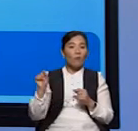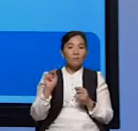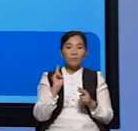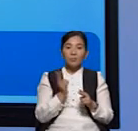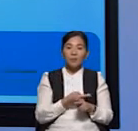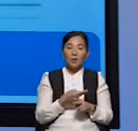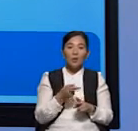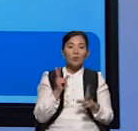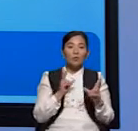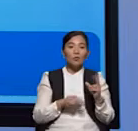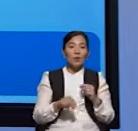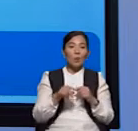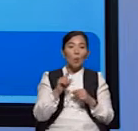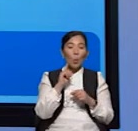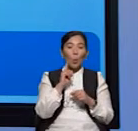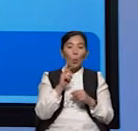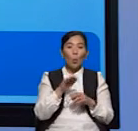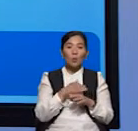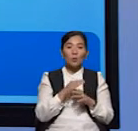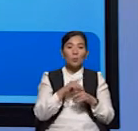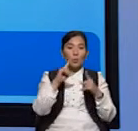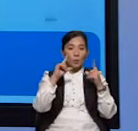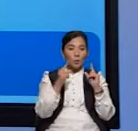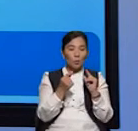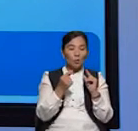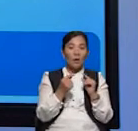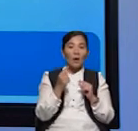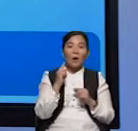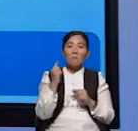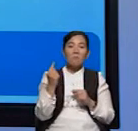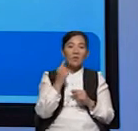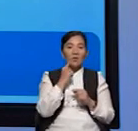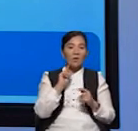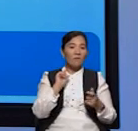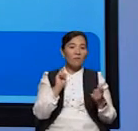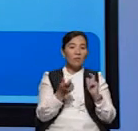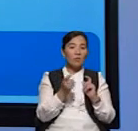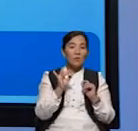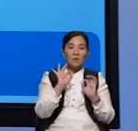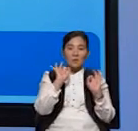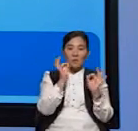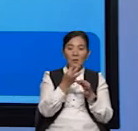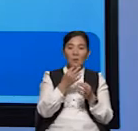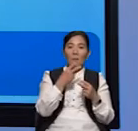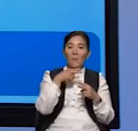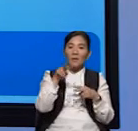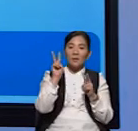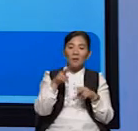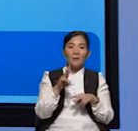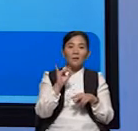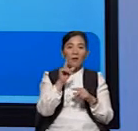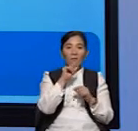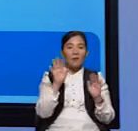хвоста. Кошка прищурила глаза, обиженно отвернулась и искоса поглядывает